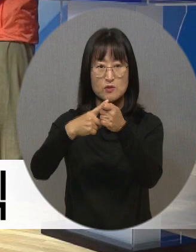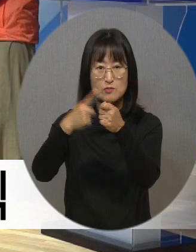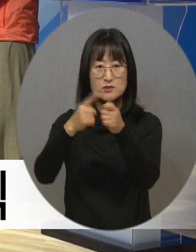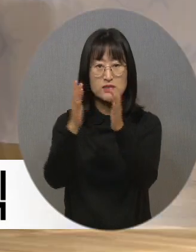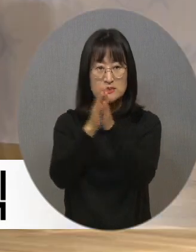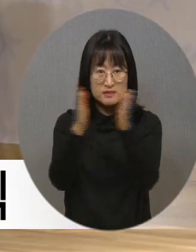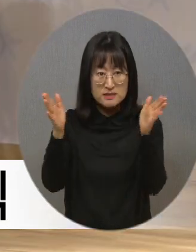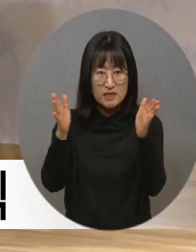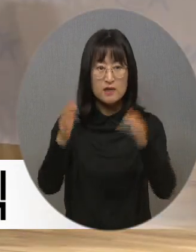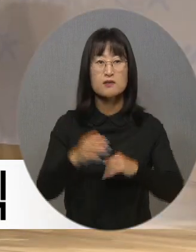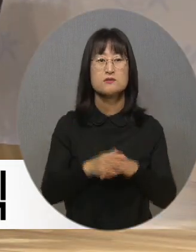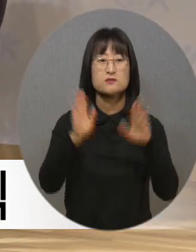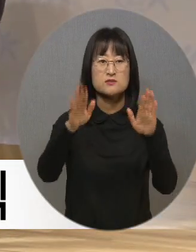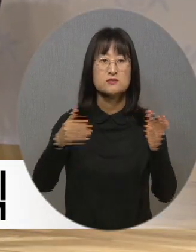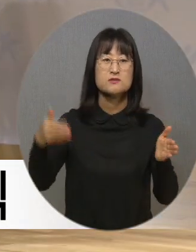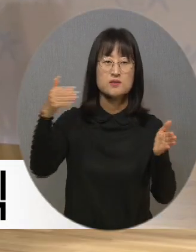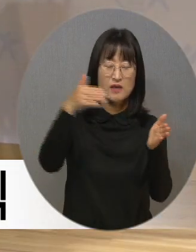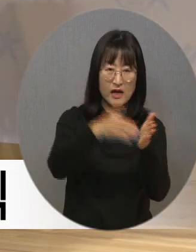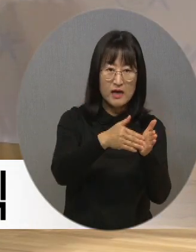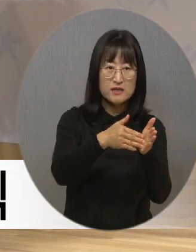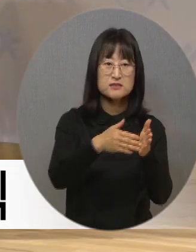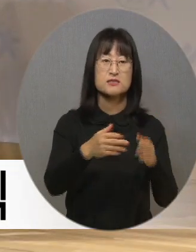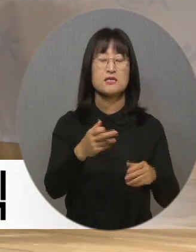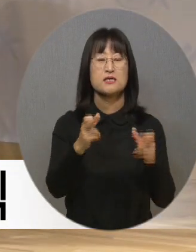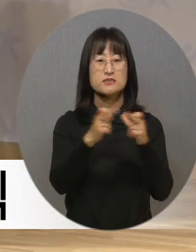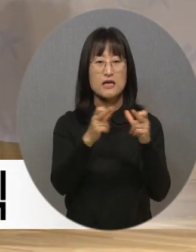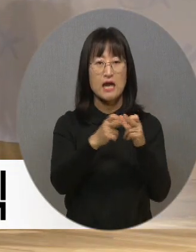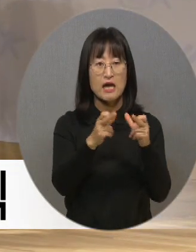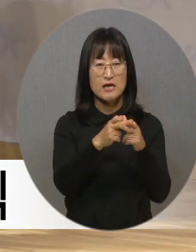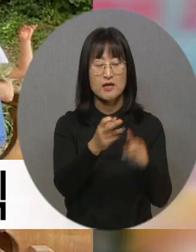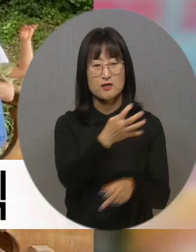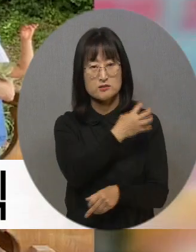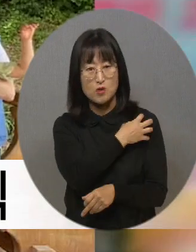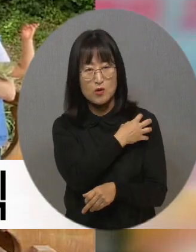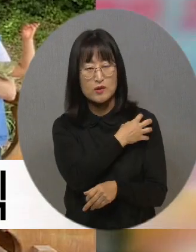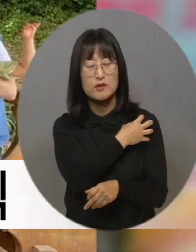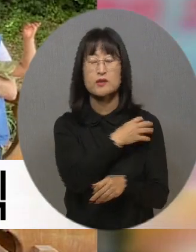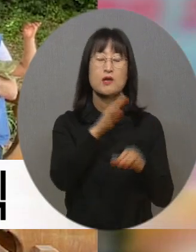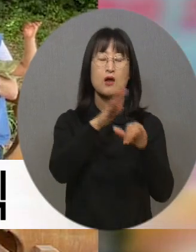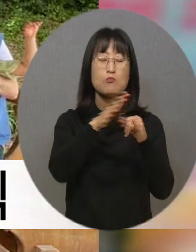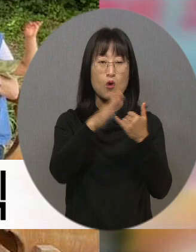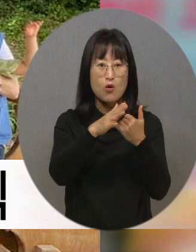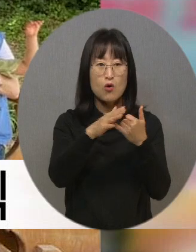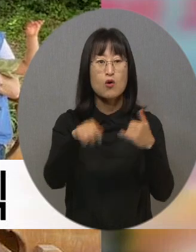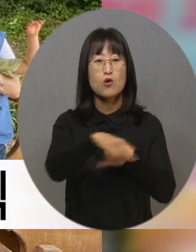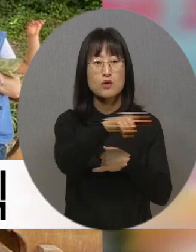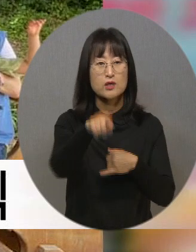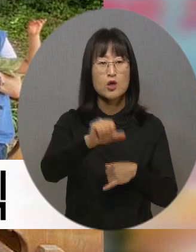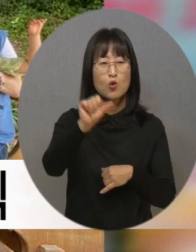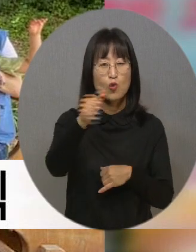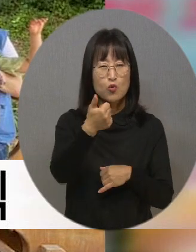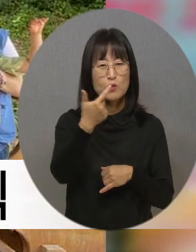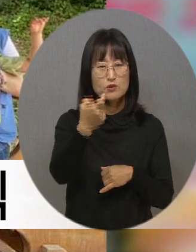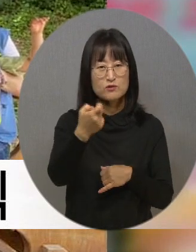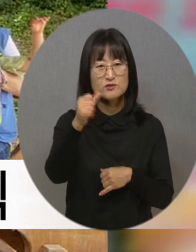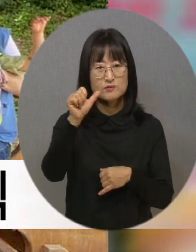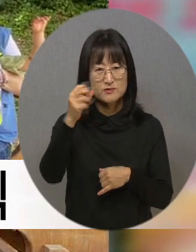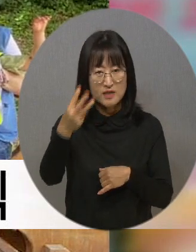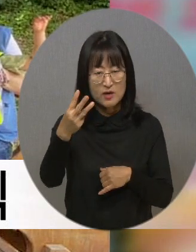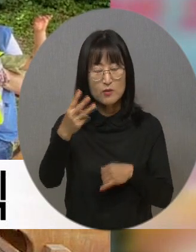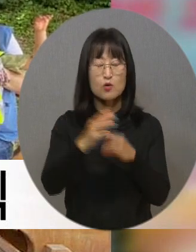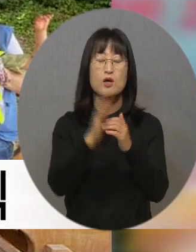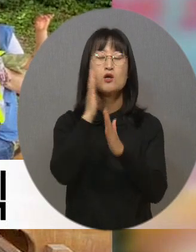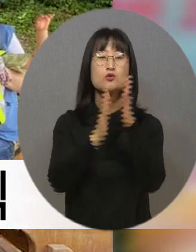현재까지 장애전담 통합 어린이집 4개소에 재원 중인 장애아동 총 563명에게